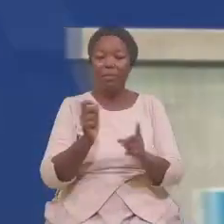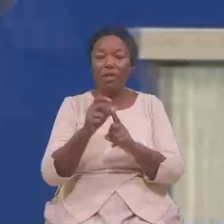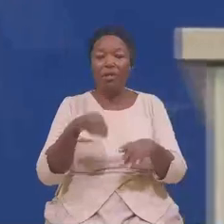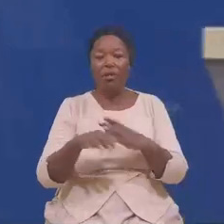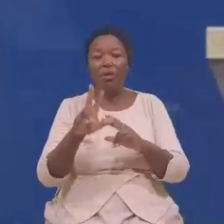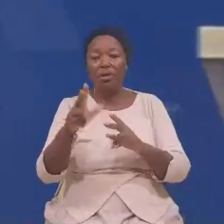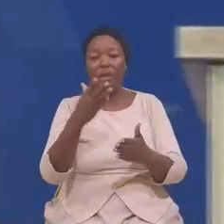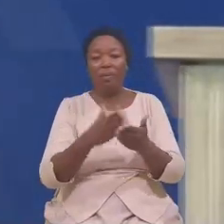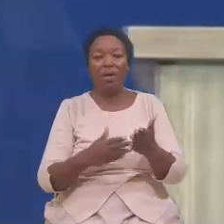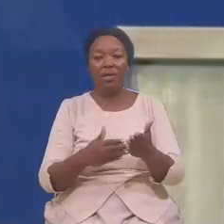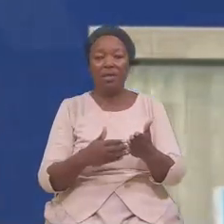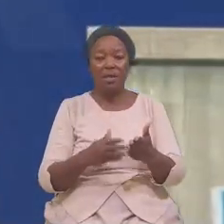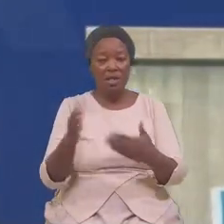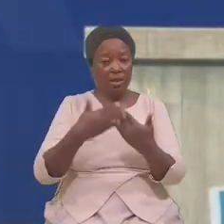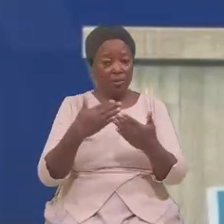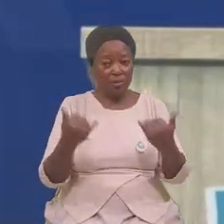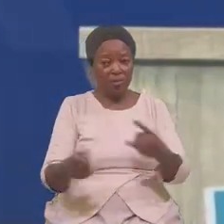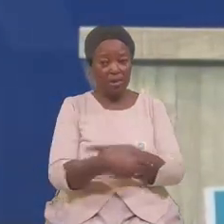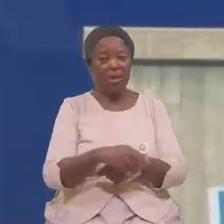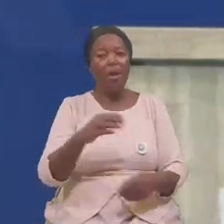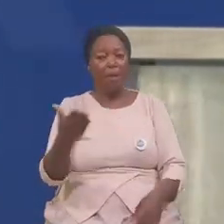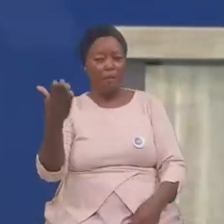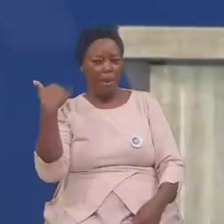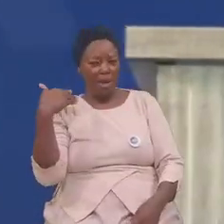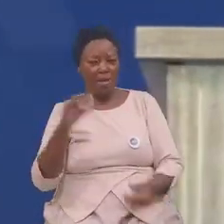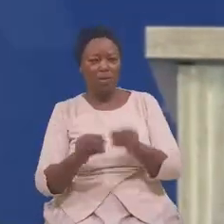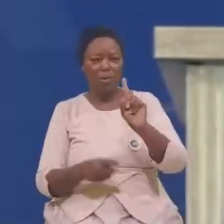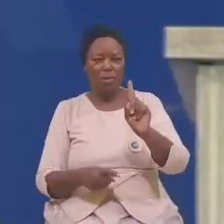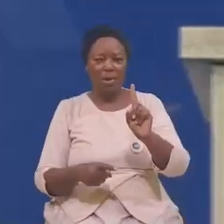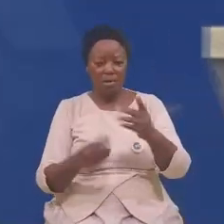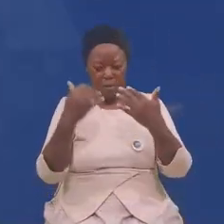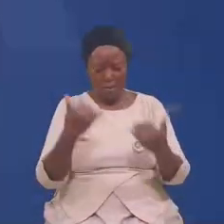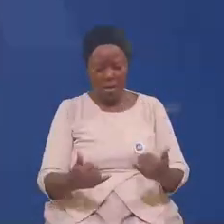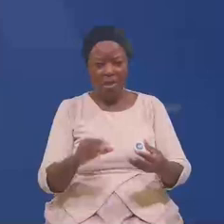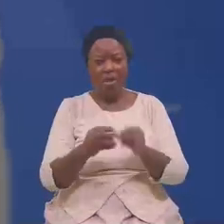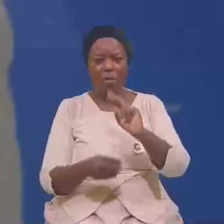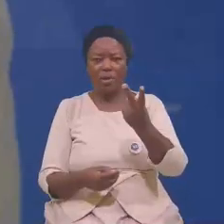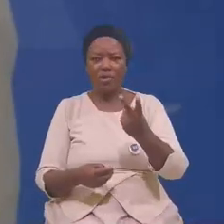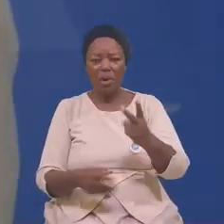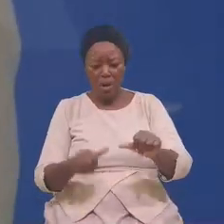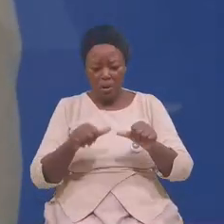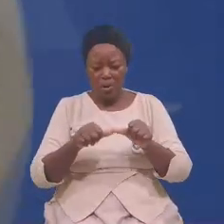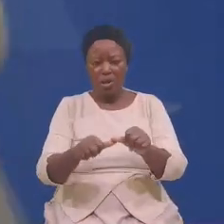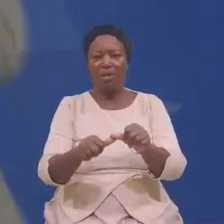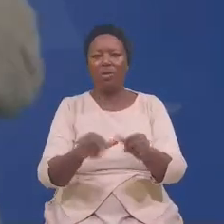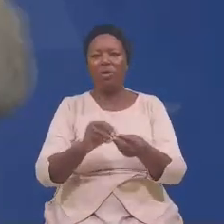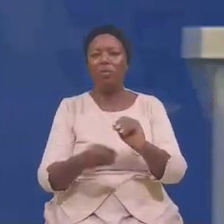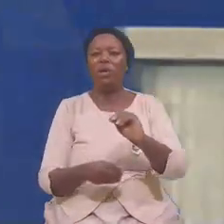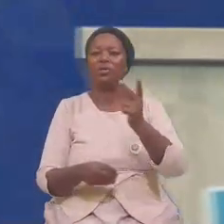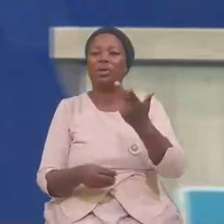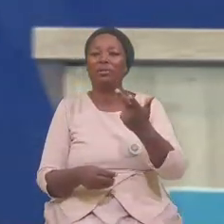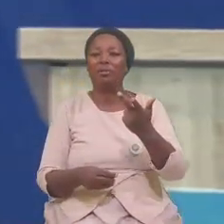Passé, premièrement. Présent, deuxièmement. Perpétuel, troisièmement.